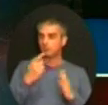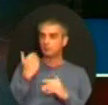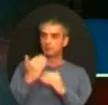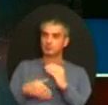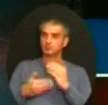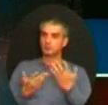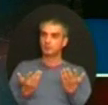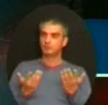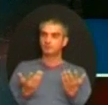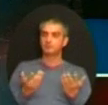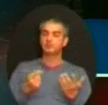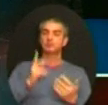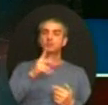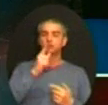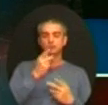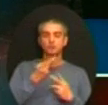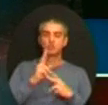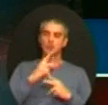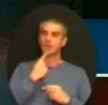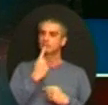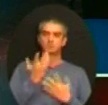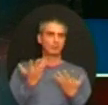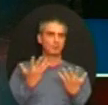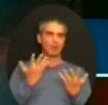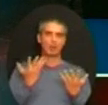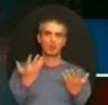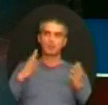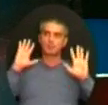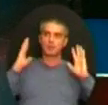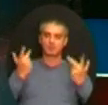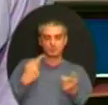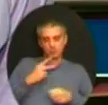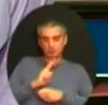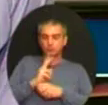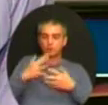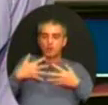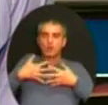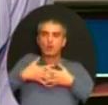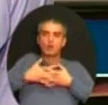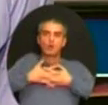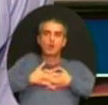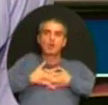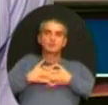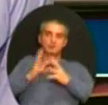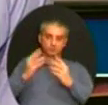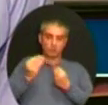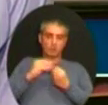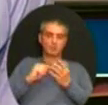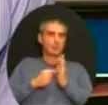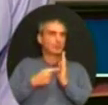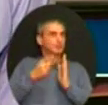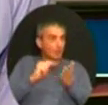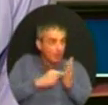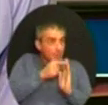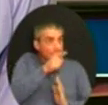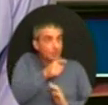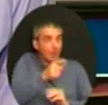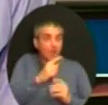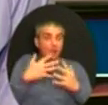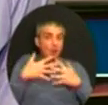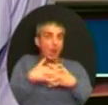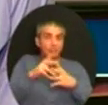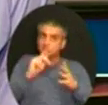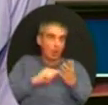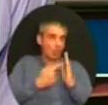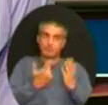יש בו יותר הצהרה, יש בו יותר הצהרה. אז למה אתם נכנעים? כי שומרים על הקואליציה, כי הקואליציה יש לה עוד כמה מטרות. זאת המטרה? הקואליציה זה לא